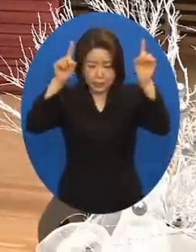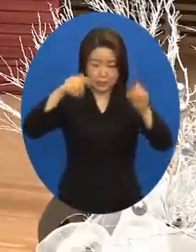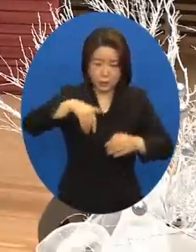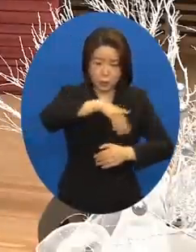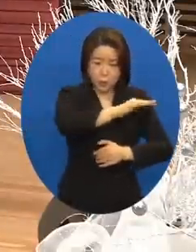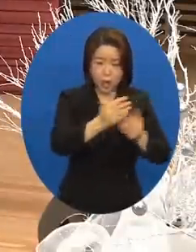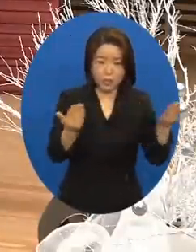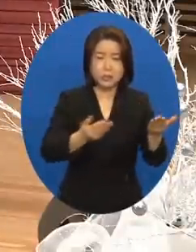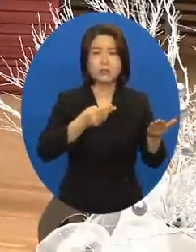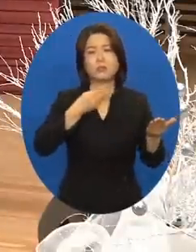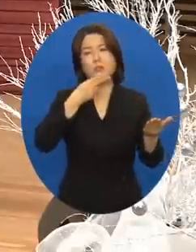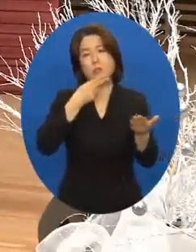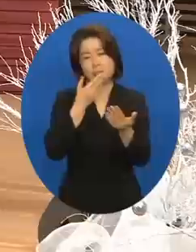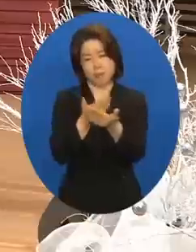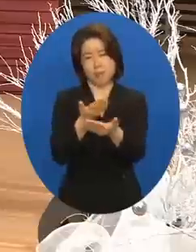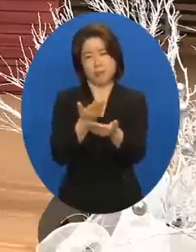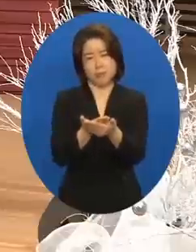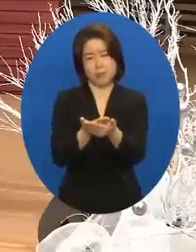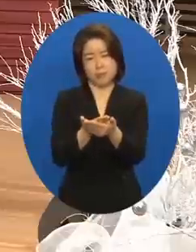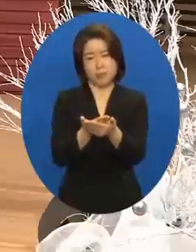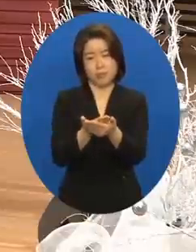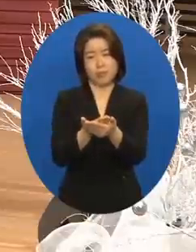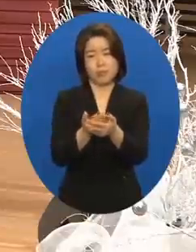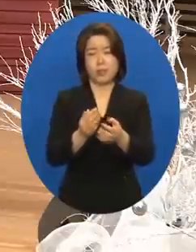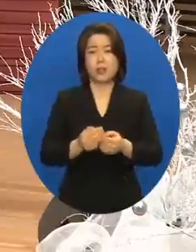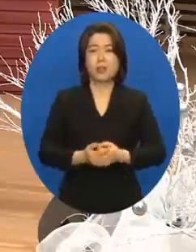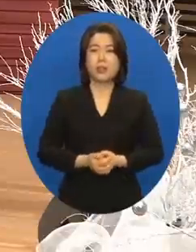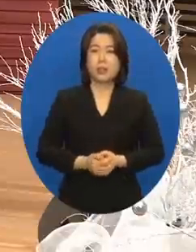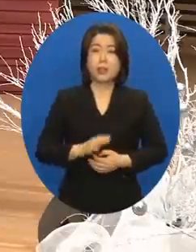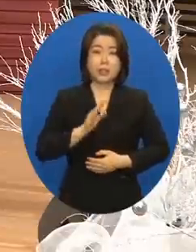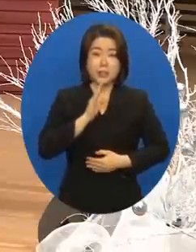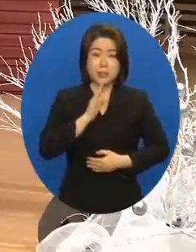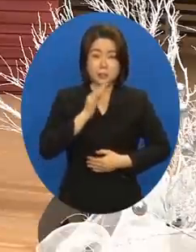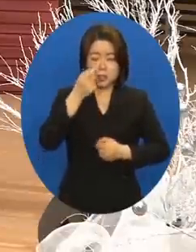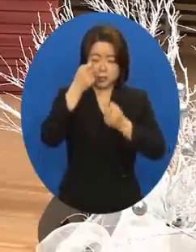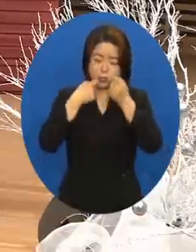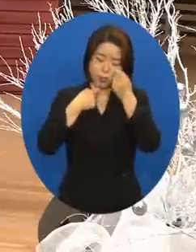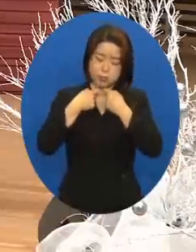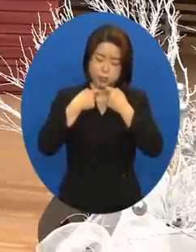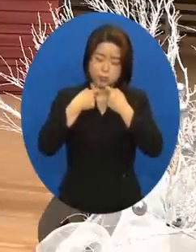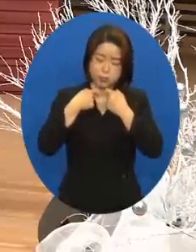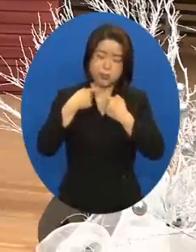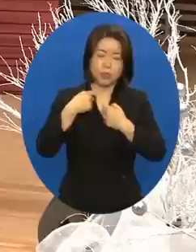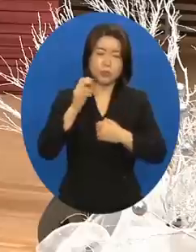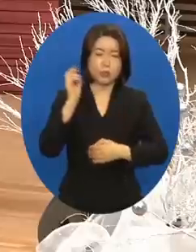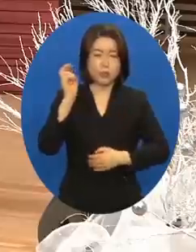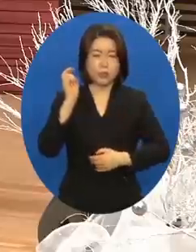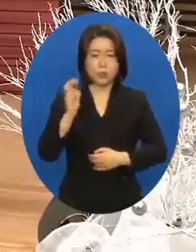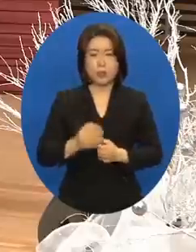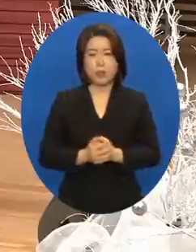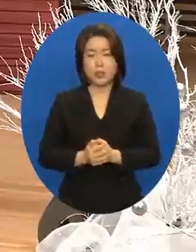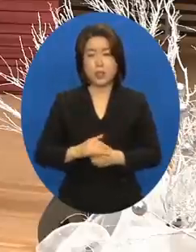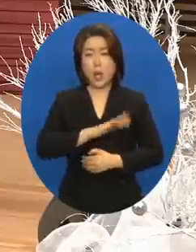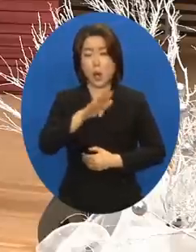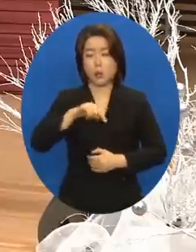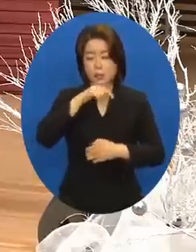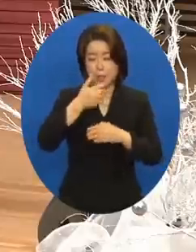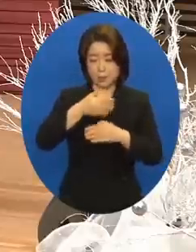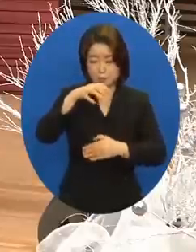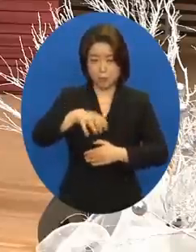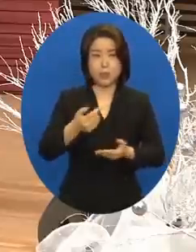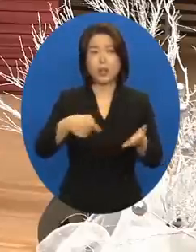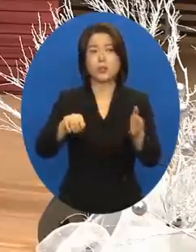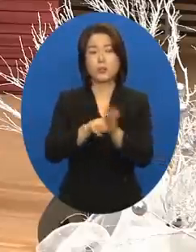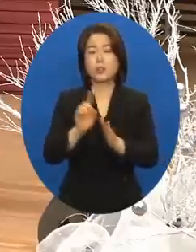해주세요 참 루프 날만한 기도입니다 우리가 북한을 위해서 어떻게 기도해야